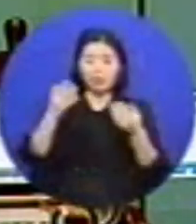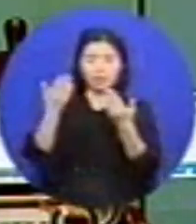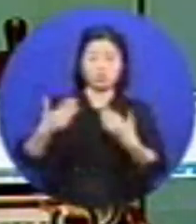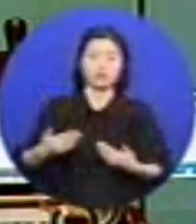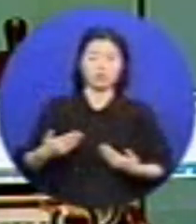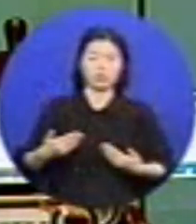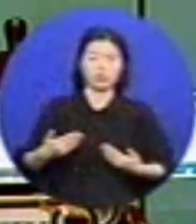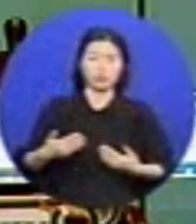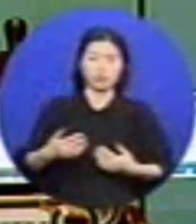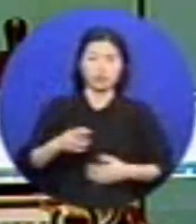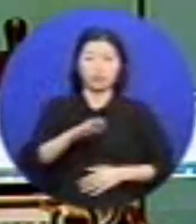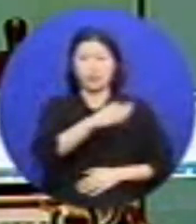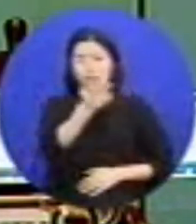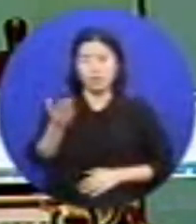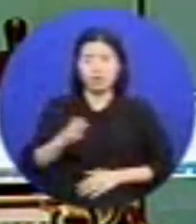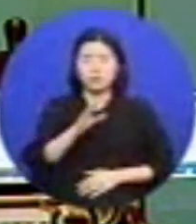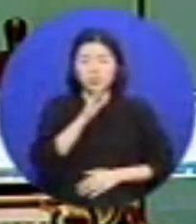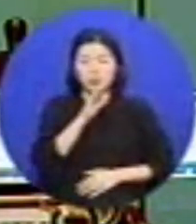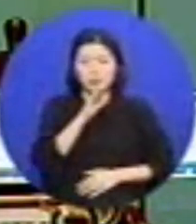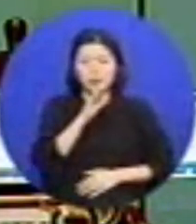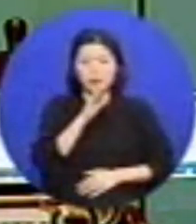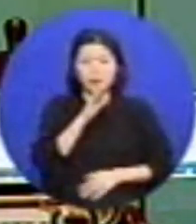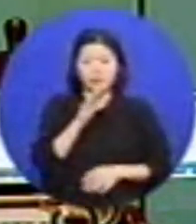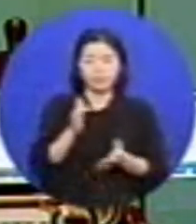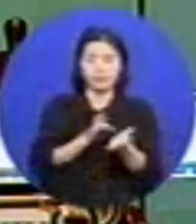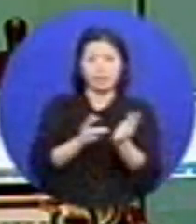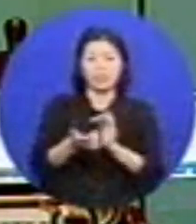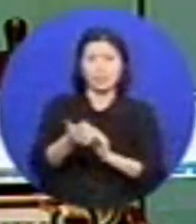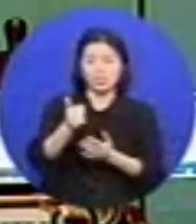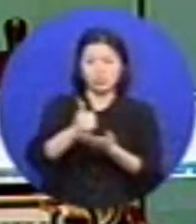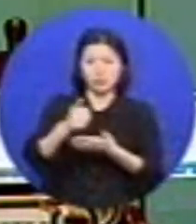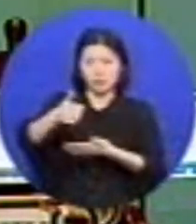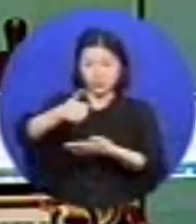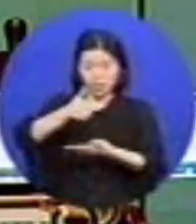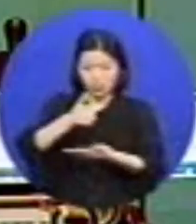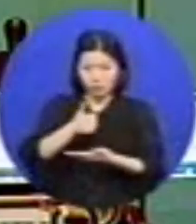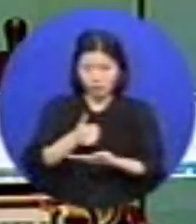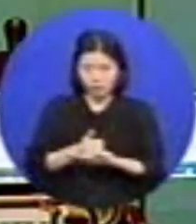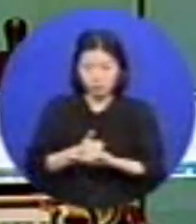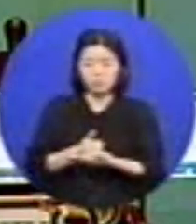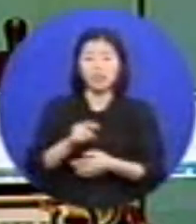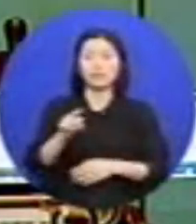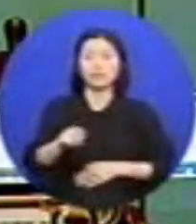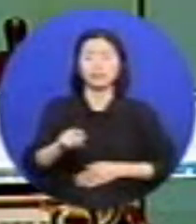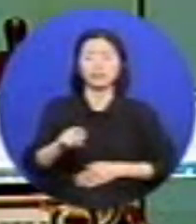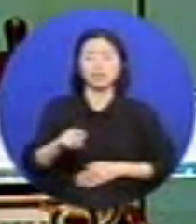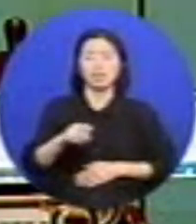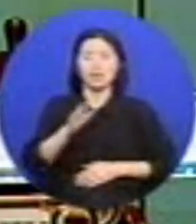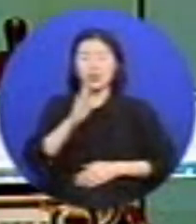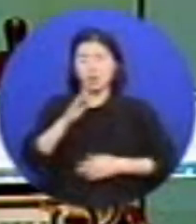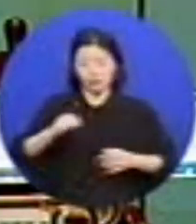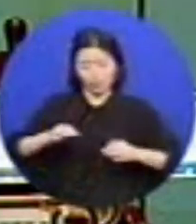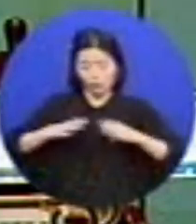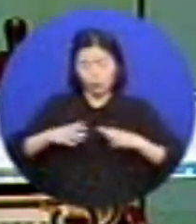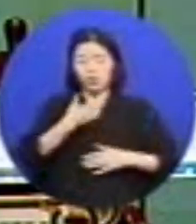여러분 정말 예수님 영접하는 것은 얼마나 놀라운 축복인지 모릅니다.